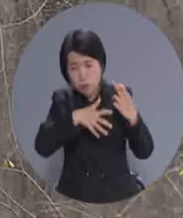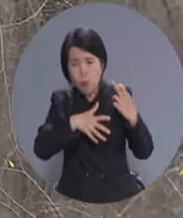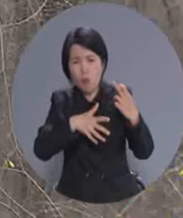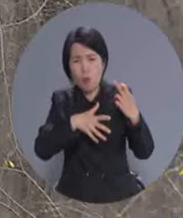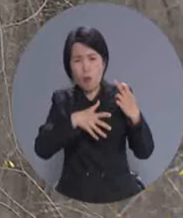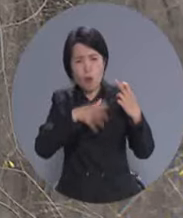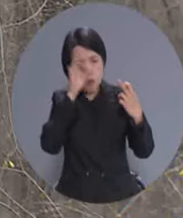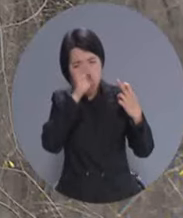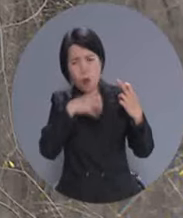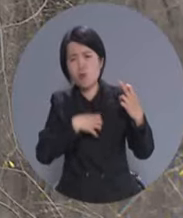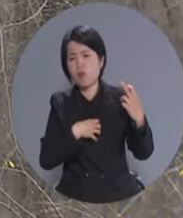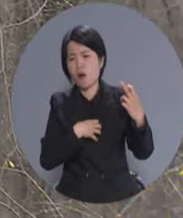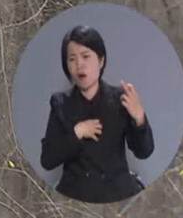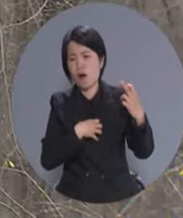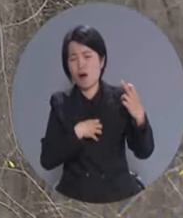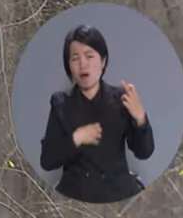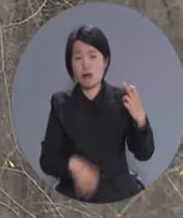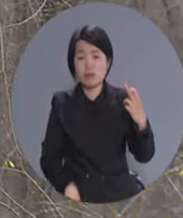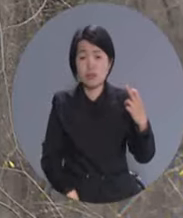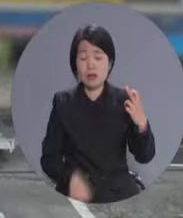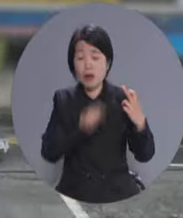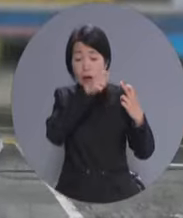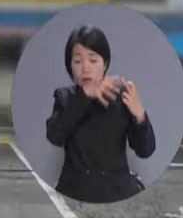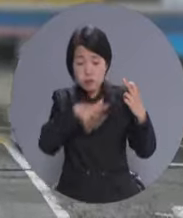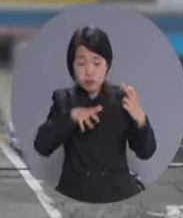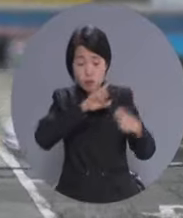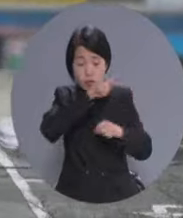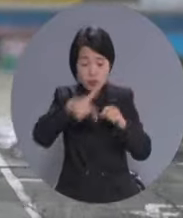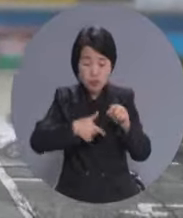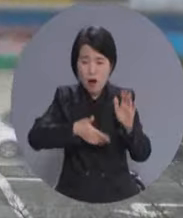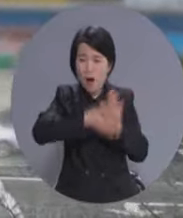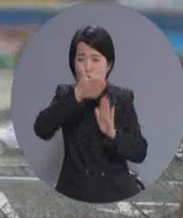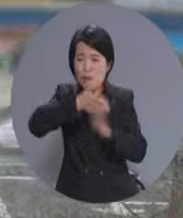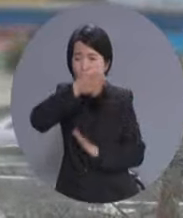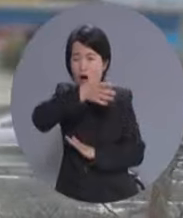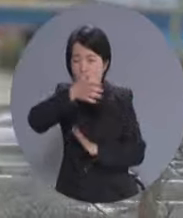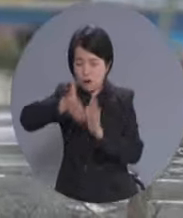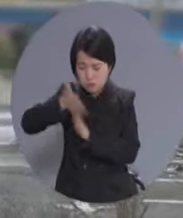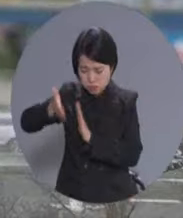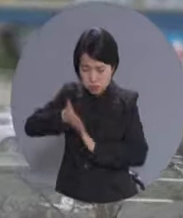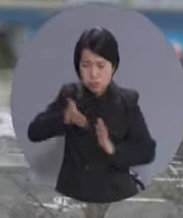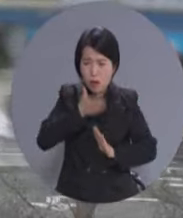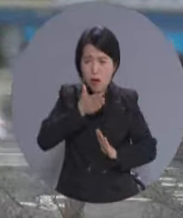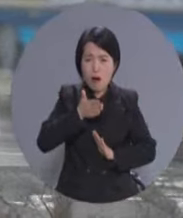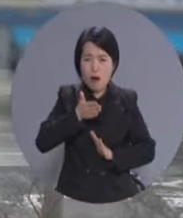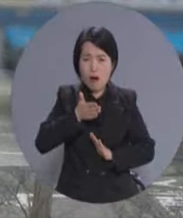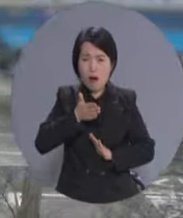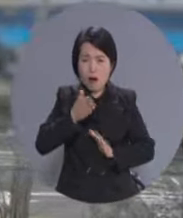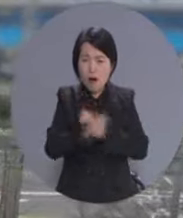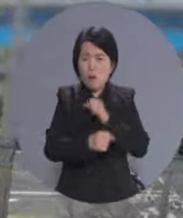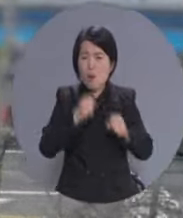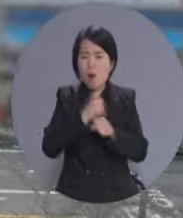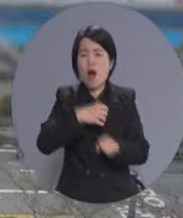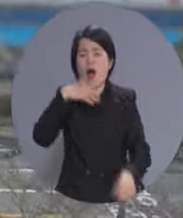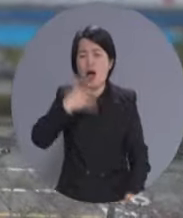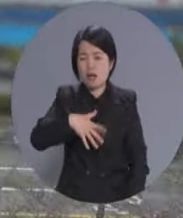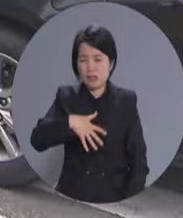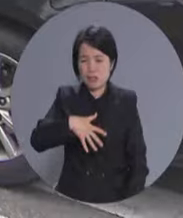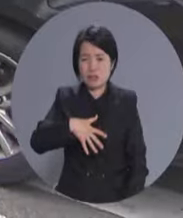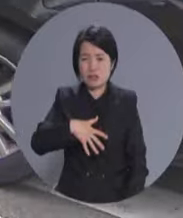위험천만한 모습입니다 붕괴지 주변 건물에 의해 고립된 구조여서 복구공사가 시작도 못하고